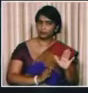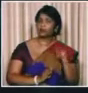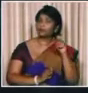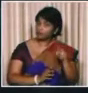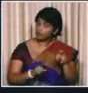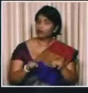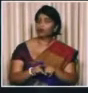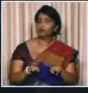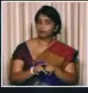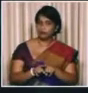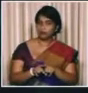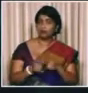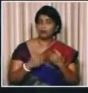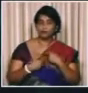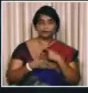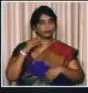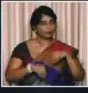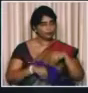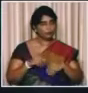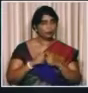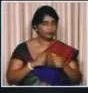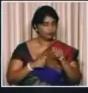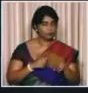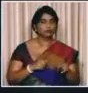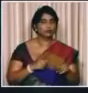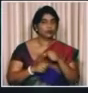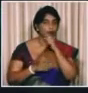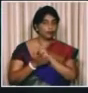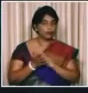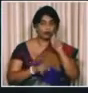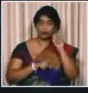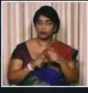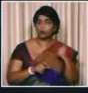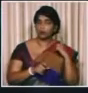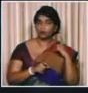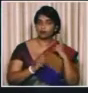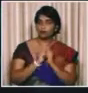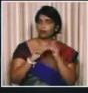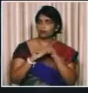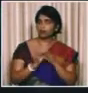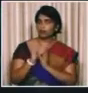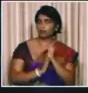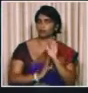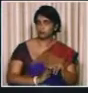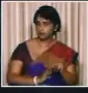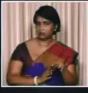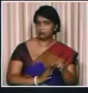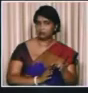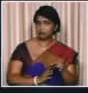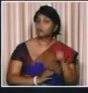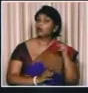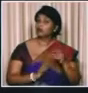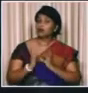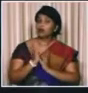ඒ වගේම තමයි අපේ දේශපාලන ව්‍යාපාරයට විශ්‍රාමික නිලධාරින්ට සොල්දාදුවන්ට වැඩ කිරීමේ අයිතියක් තිබෙනවා